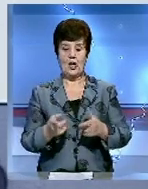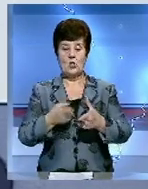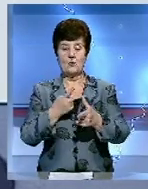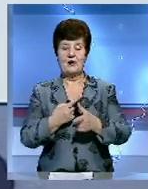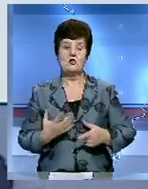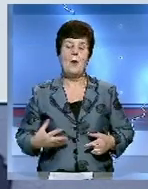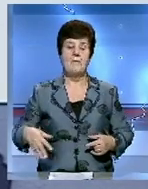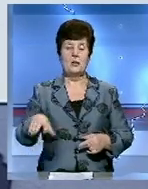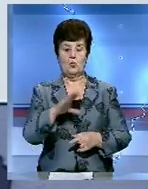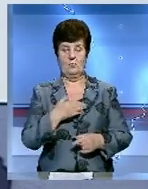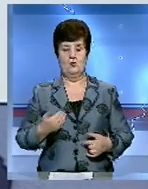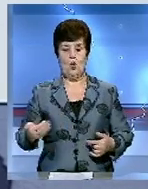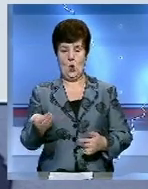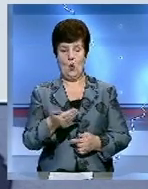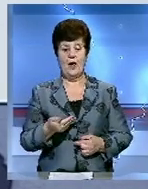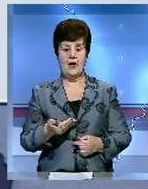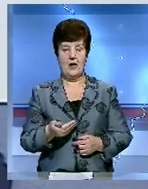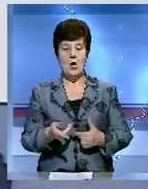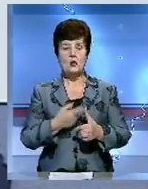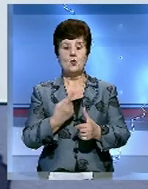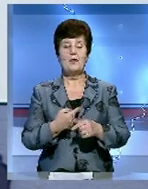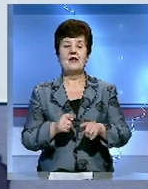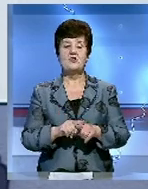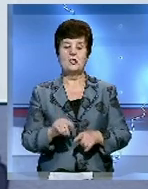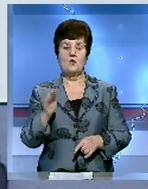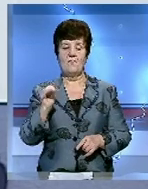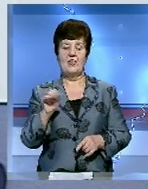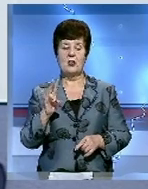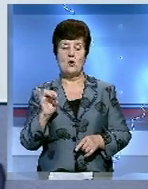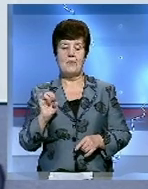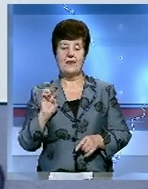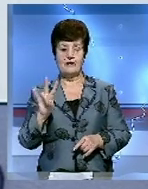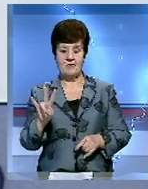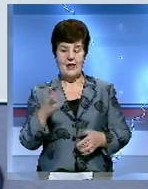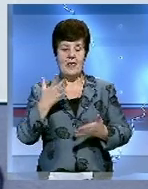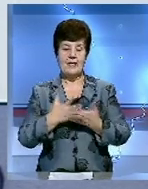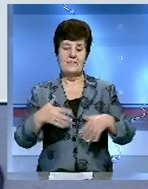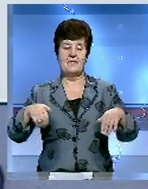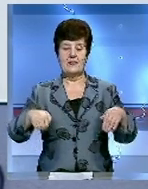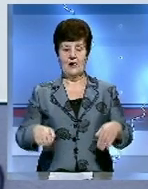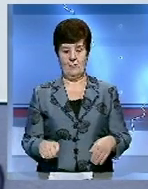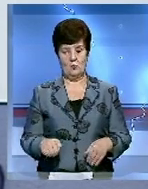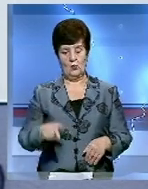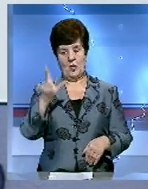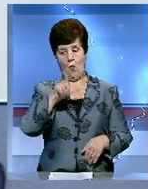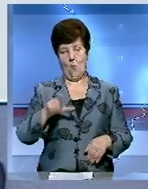noi. Numele acestui fenomen este drepturile omului.